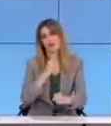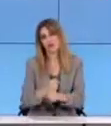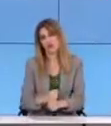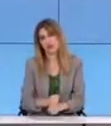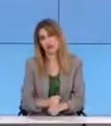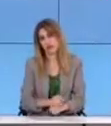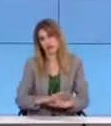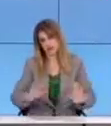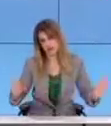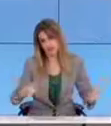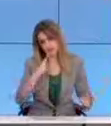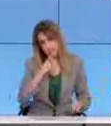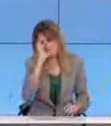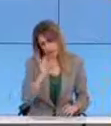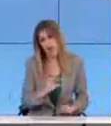είναι το κρίσιμο.